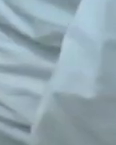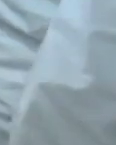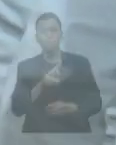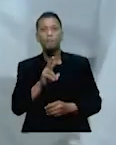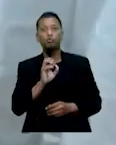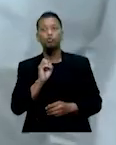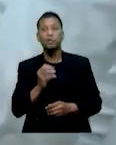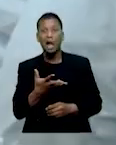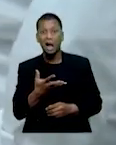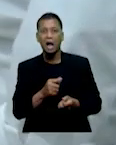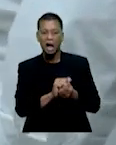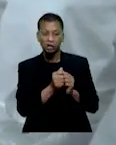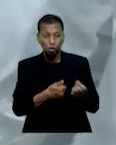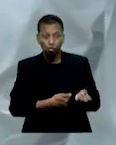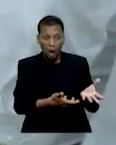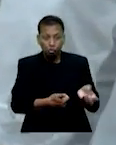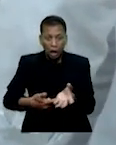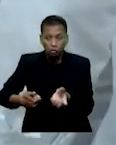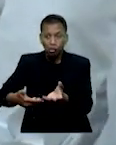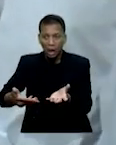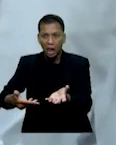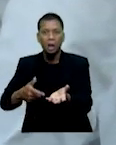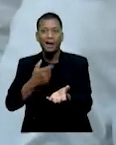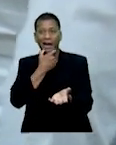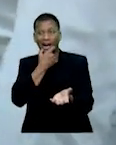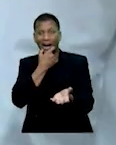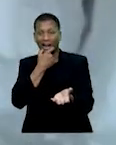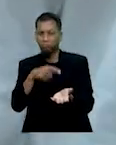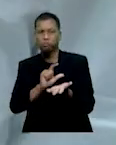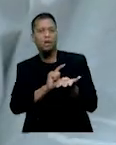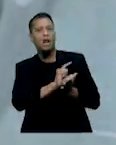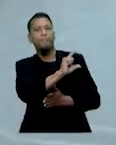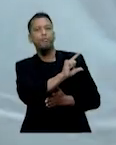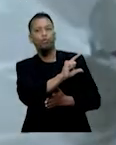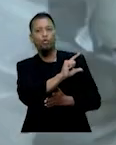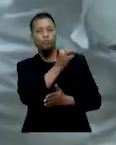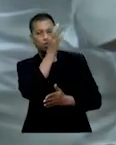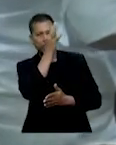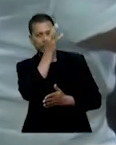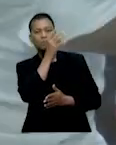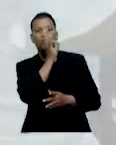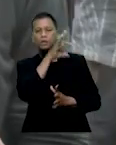terungkap setelah nenek bayi melapor ke polisi. Selain Betty, polisi juga menangkap AM dan pacarnya.